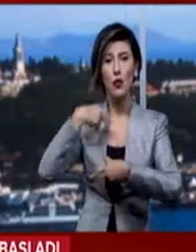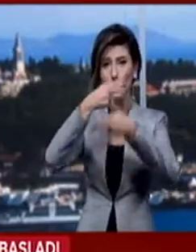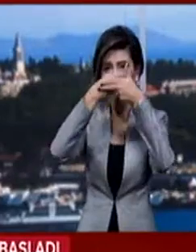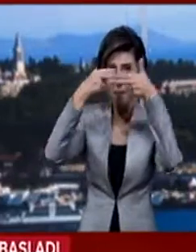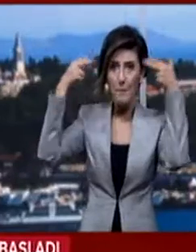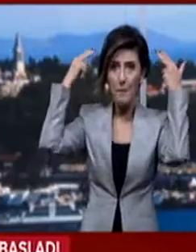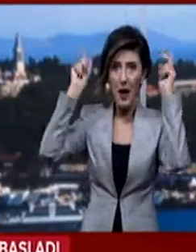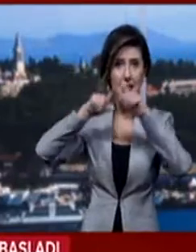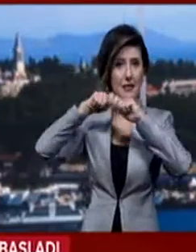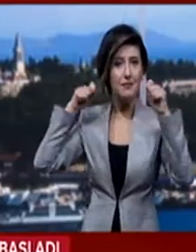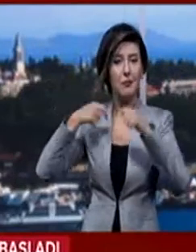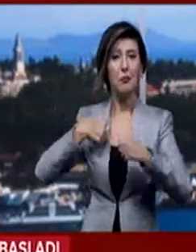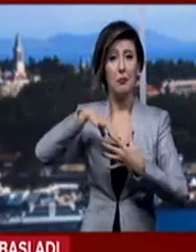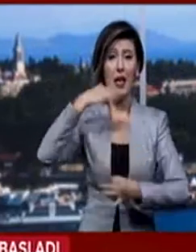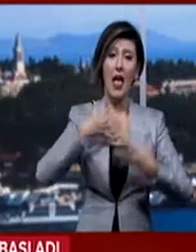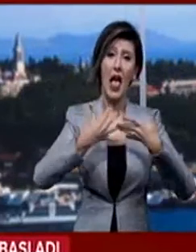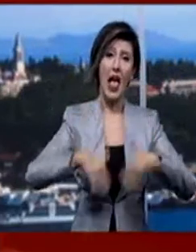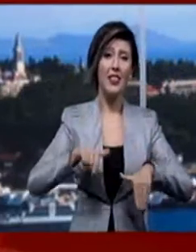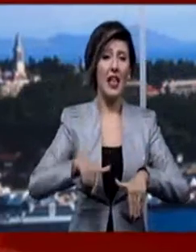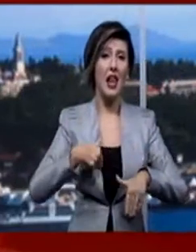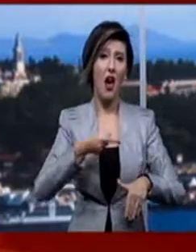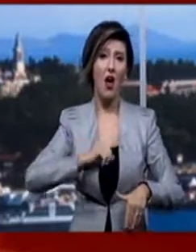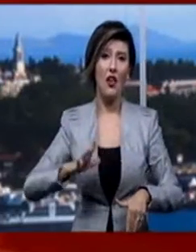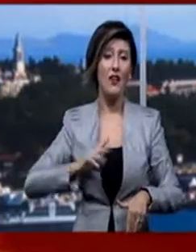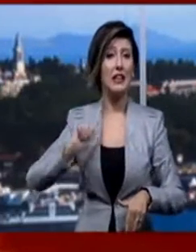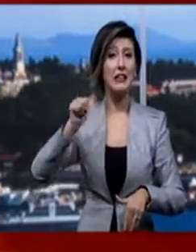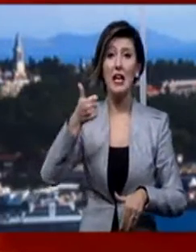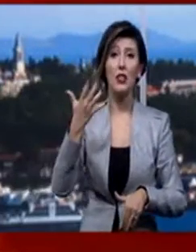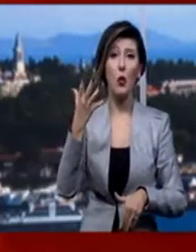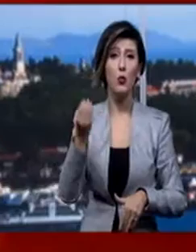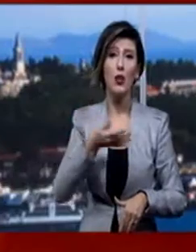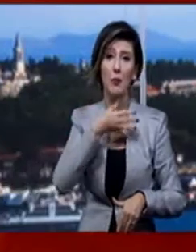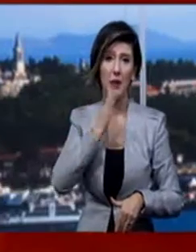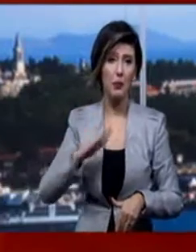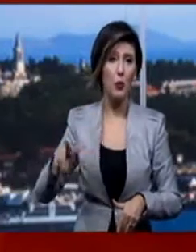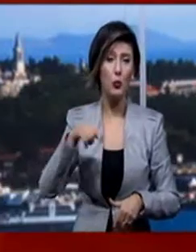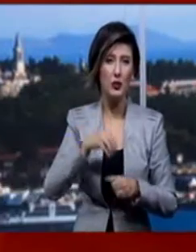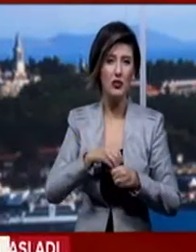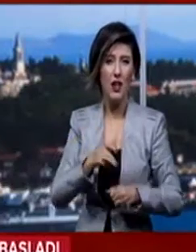katıldı etkinliğe. Çünkü hepimiz birer engelli adayız. Yarın kimin ne olacağı belli değil. Onun için bu